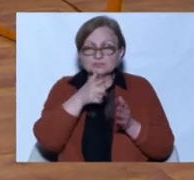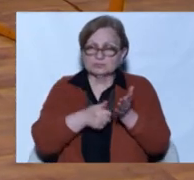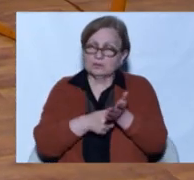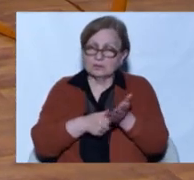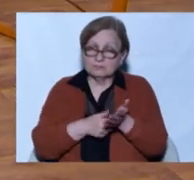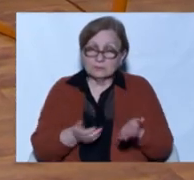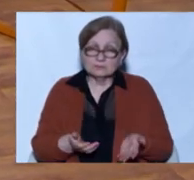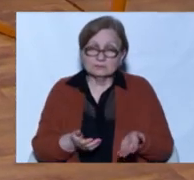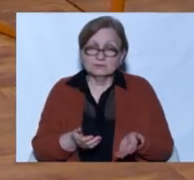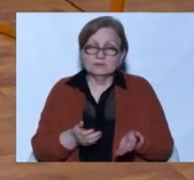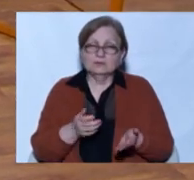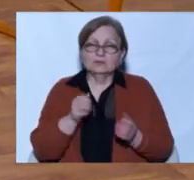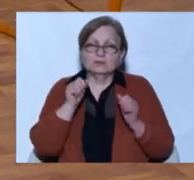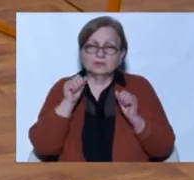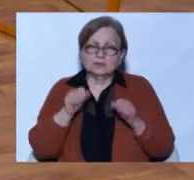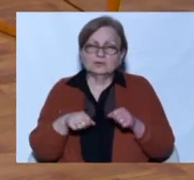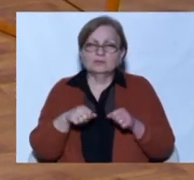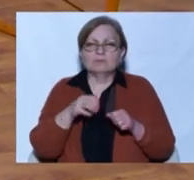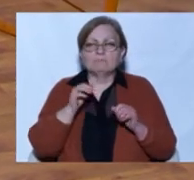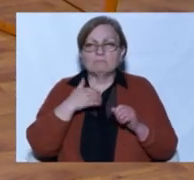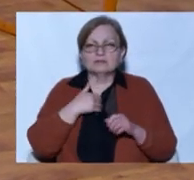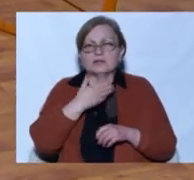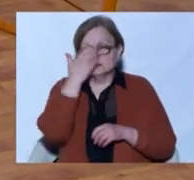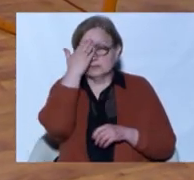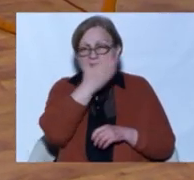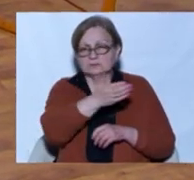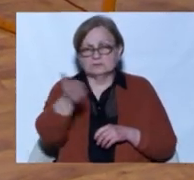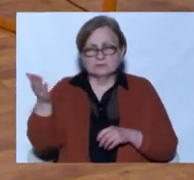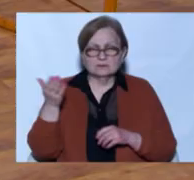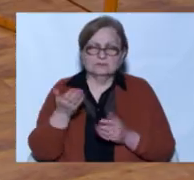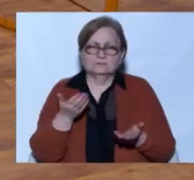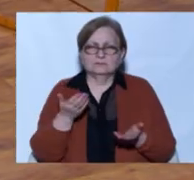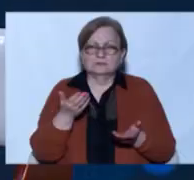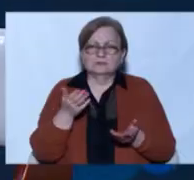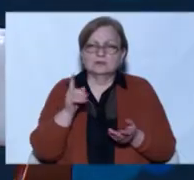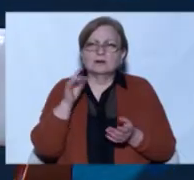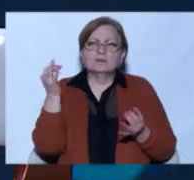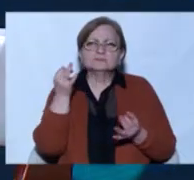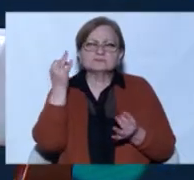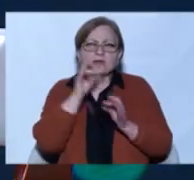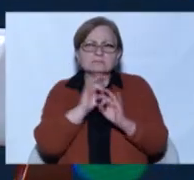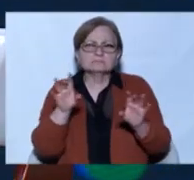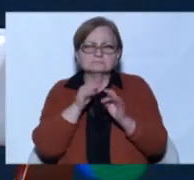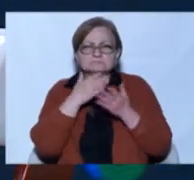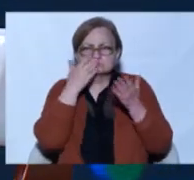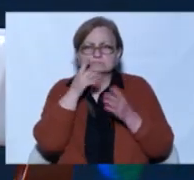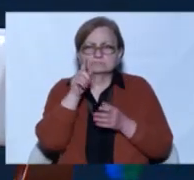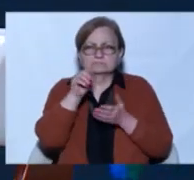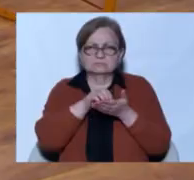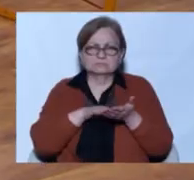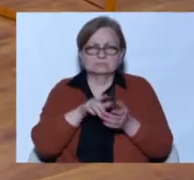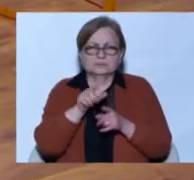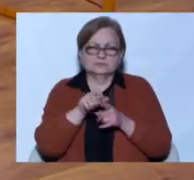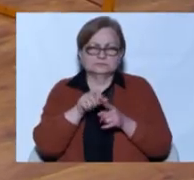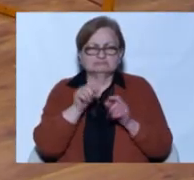იქნება მაგალითად საგანი მე და საზოგადოება, როდესაც რომელიმე საინფორმაციო ტექსტს კითხულობ, კითხვა ჩანიშნებით